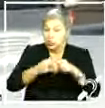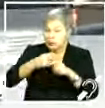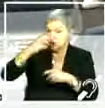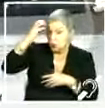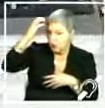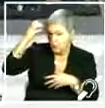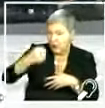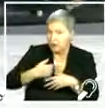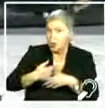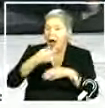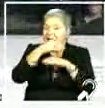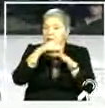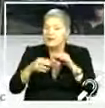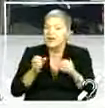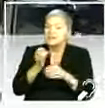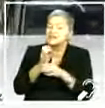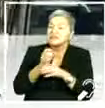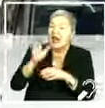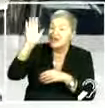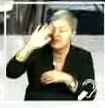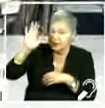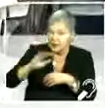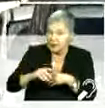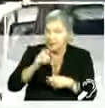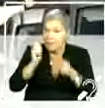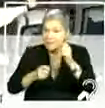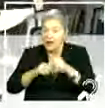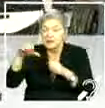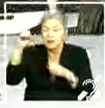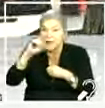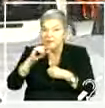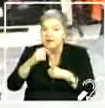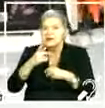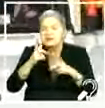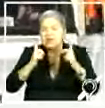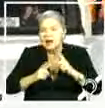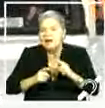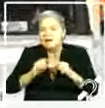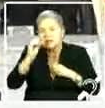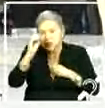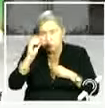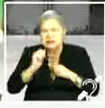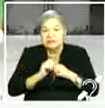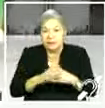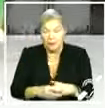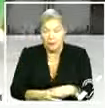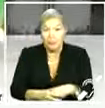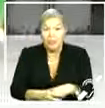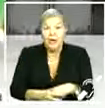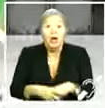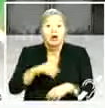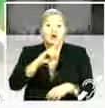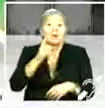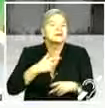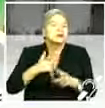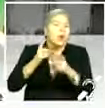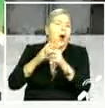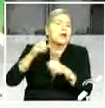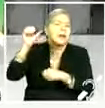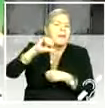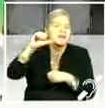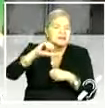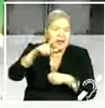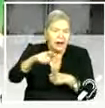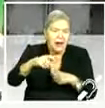a restricționat exportul, piața de combustibil din Rusia s-a stabilizat într-o oarecare măsură. Nu mai sunt cozi la benzinării,